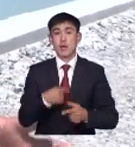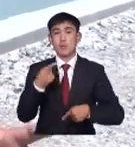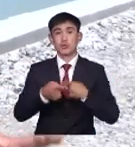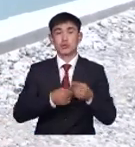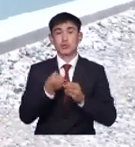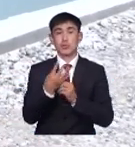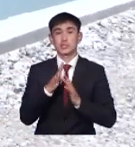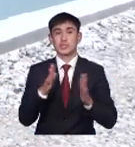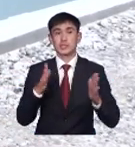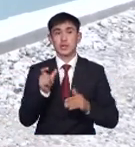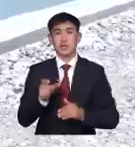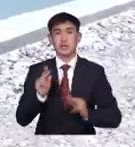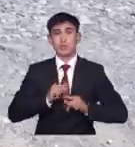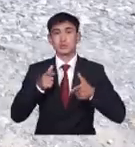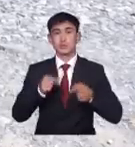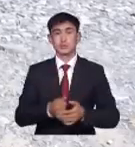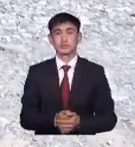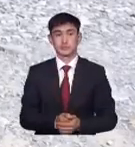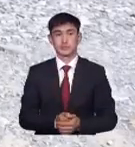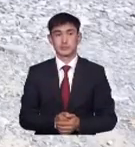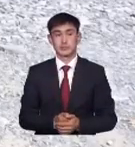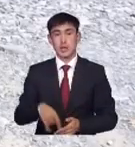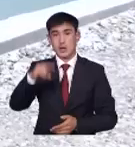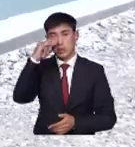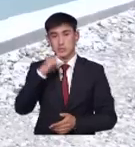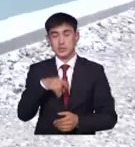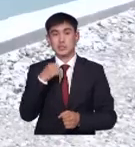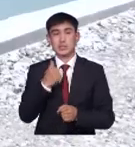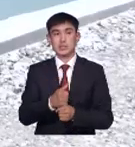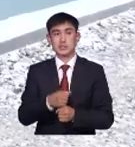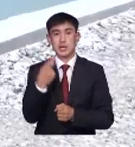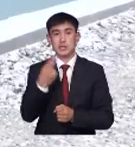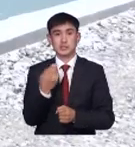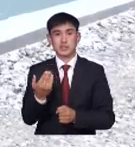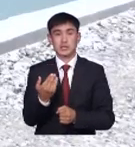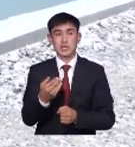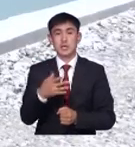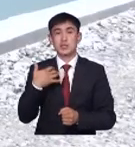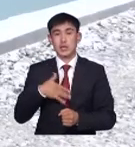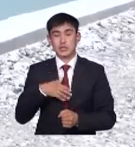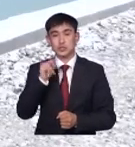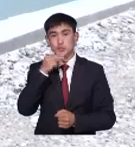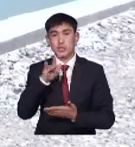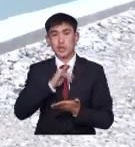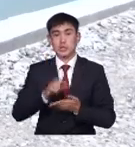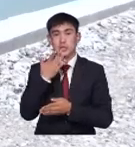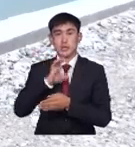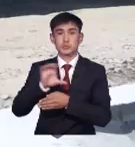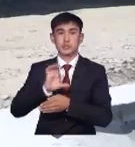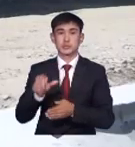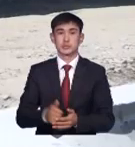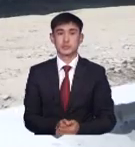болашақта 15-тен артық адам жұмыс қалсақ деген ойымыз бар. Қазақстанның негізі Астана, Тараз, Шымкент қалаларын экспорт